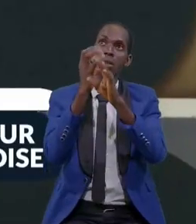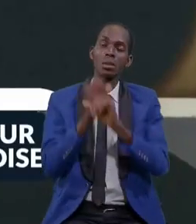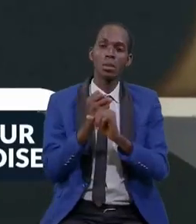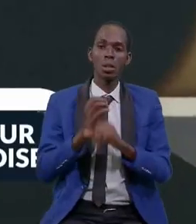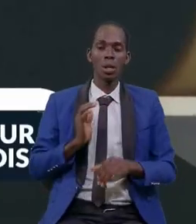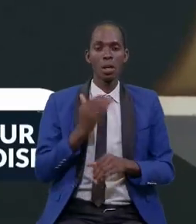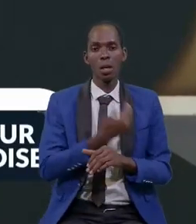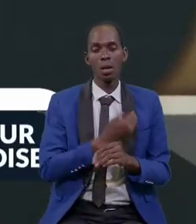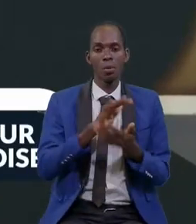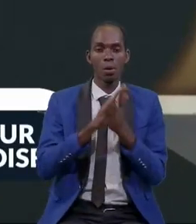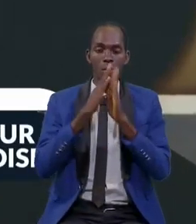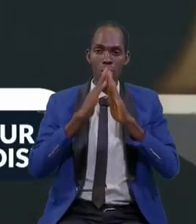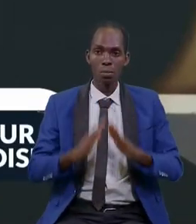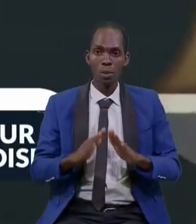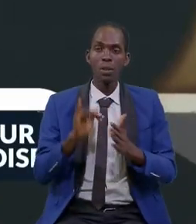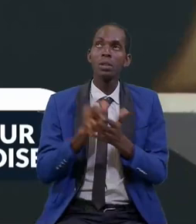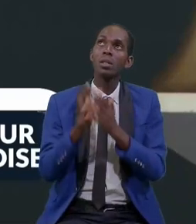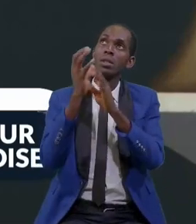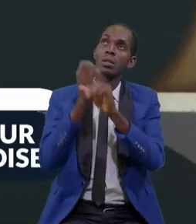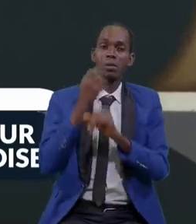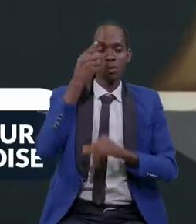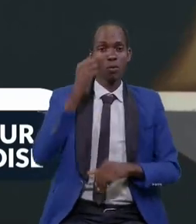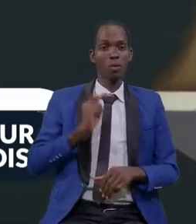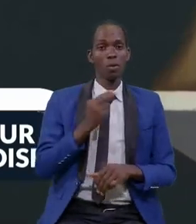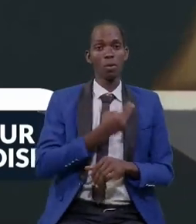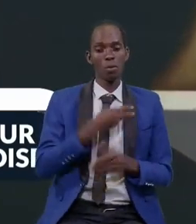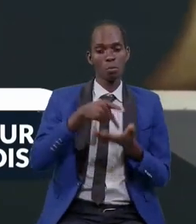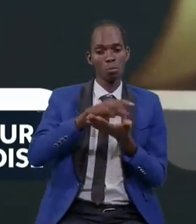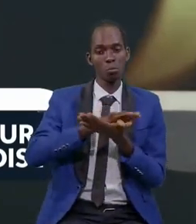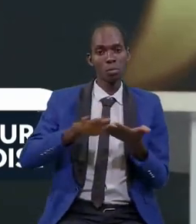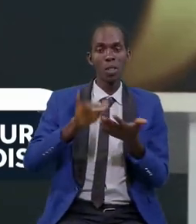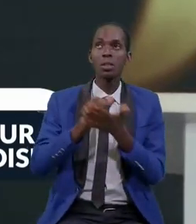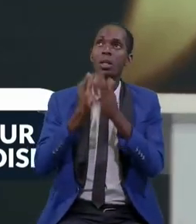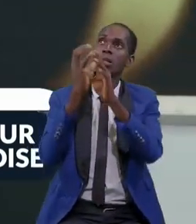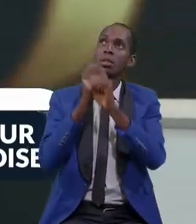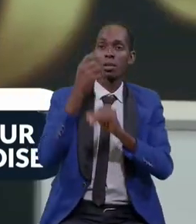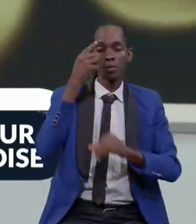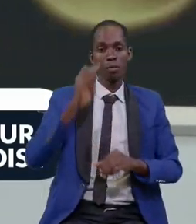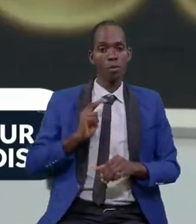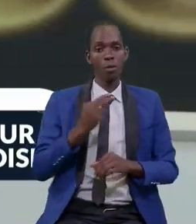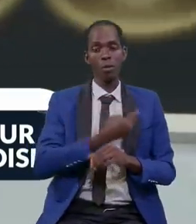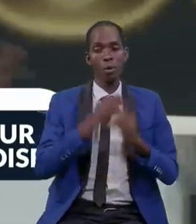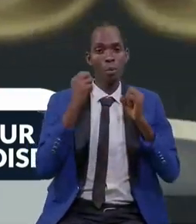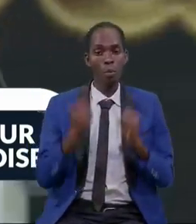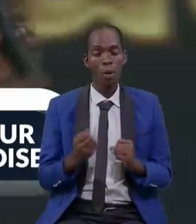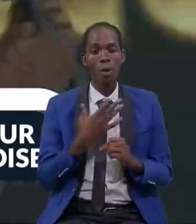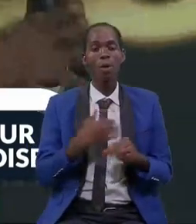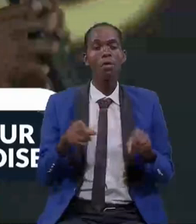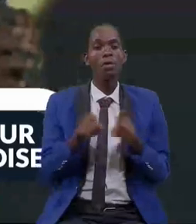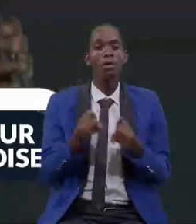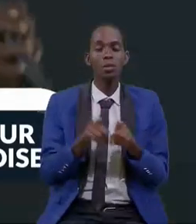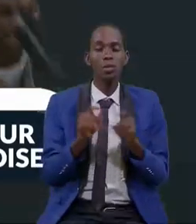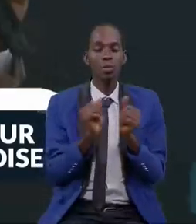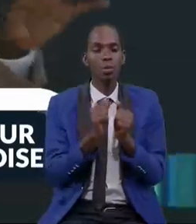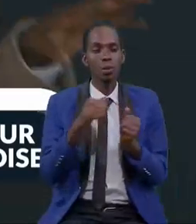qui obtient notre pureté, qui obtient notre puissance et finalement, avec la